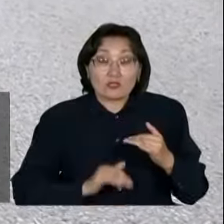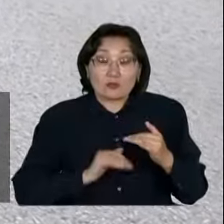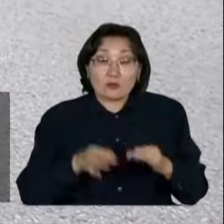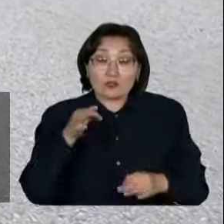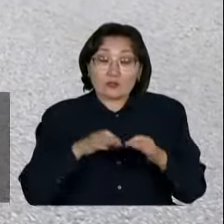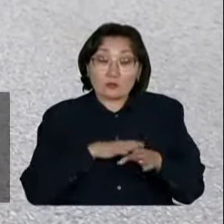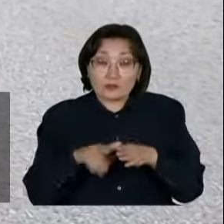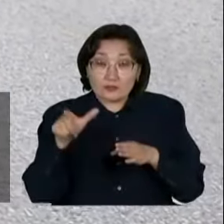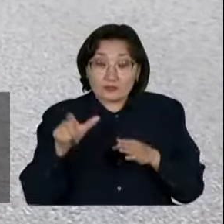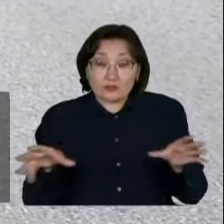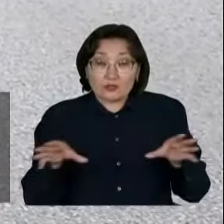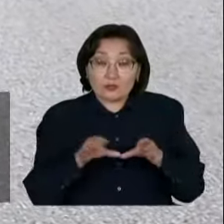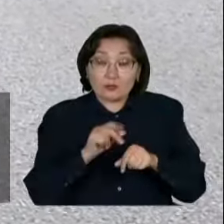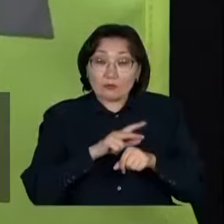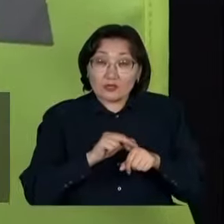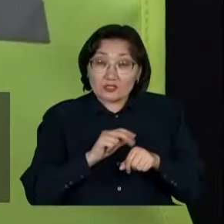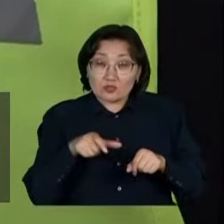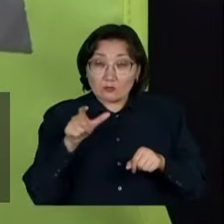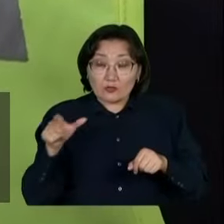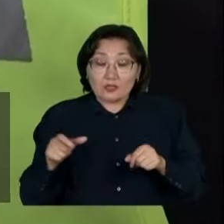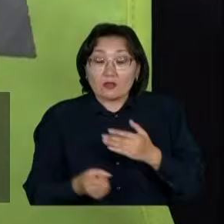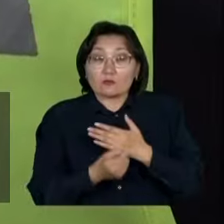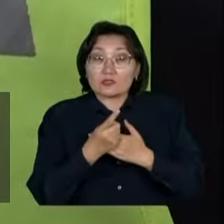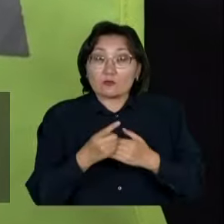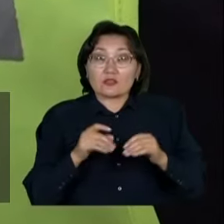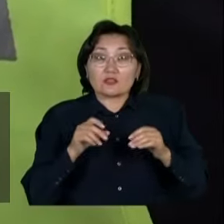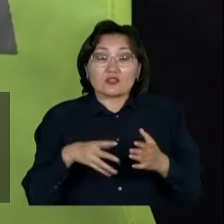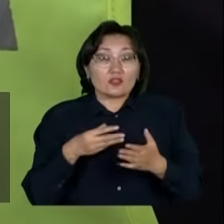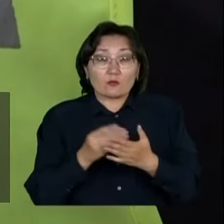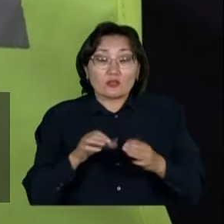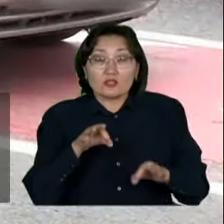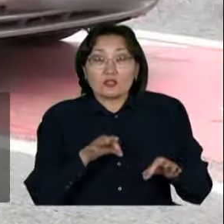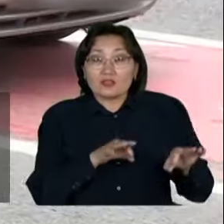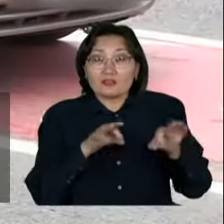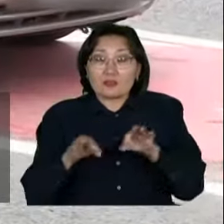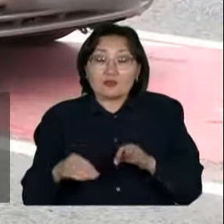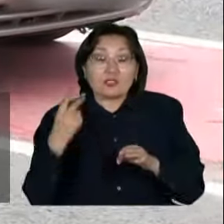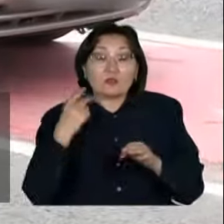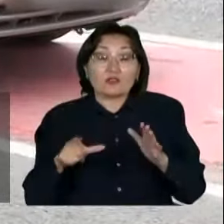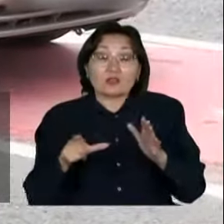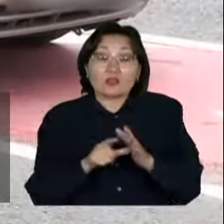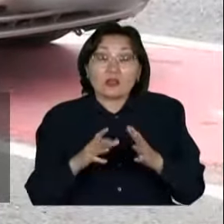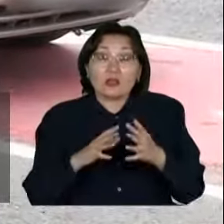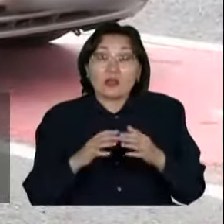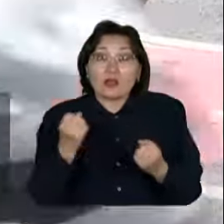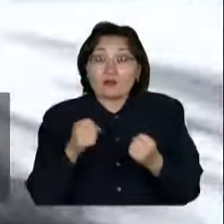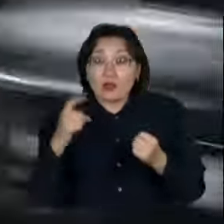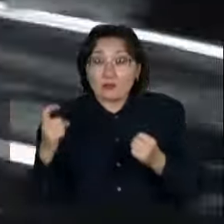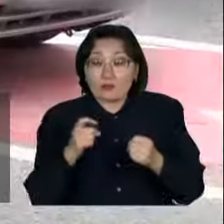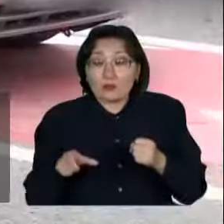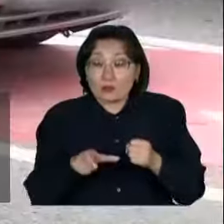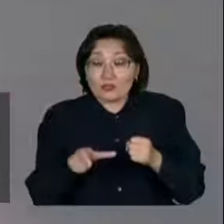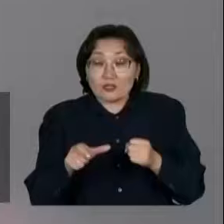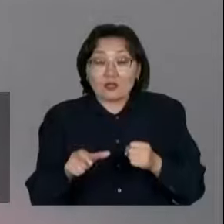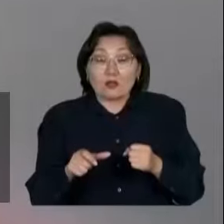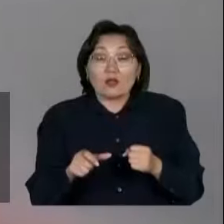судебные исполнители совместно с полицейскими выявляли незаплативших транспортный налог автовладельцев прямо на дорогах. Машины